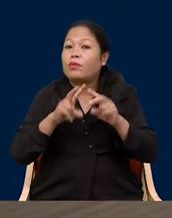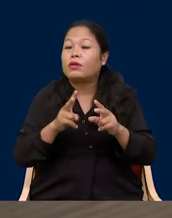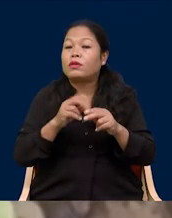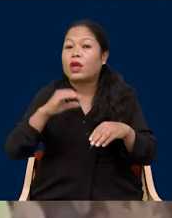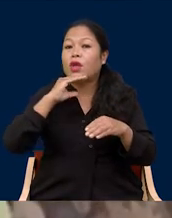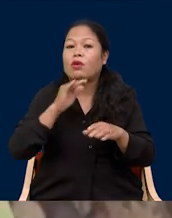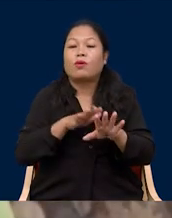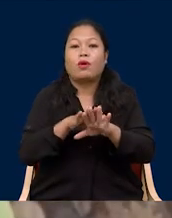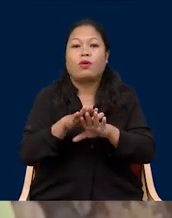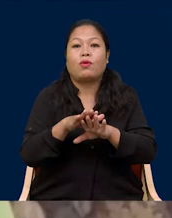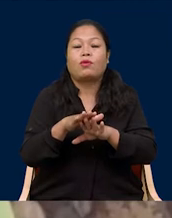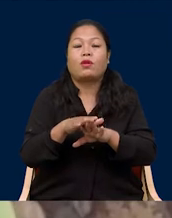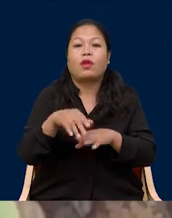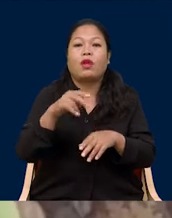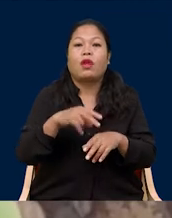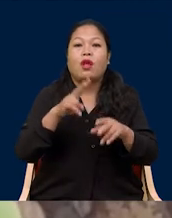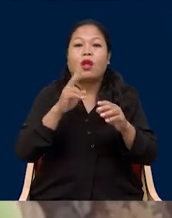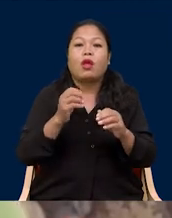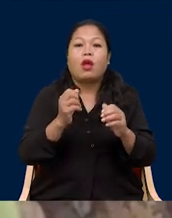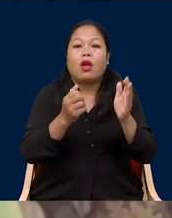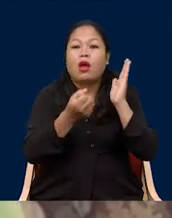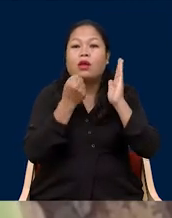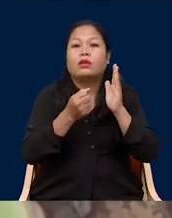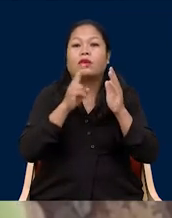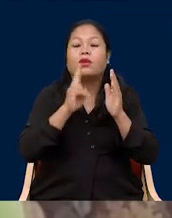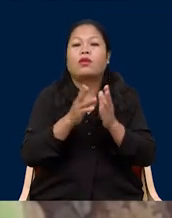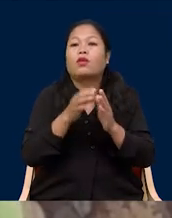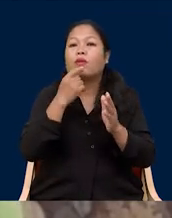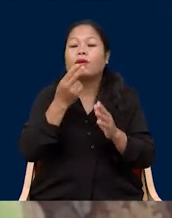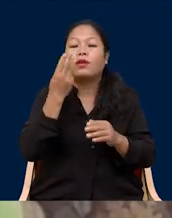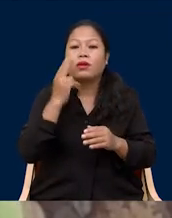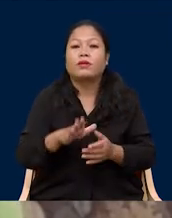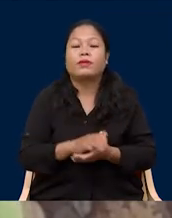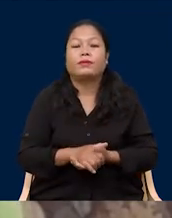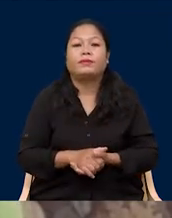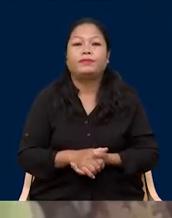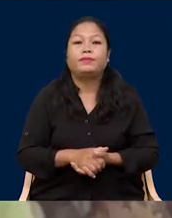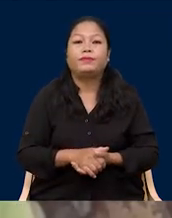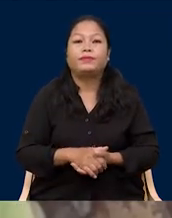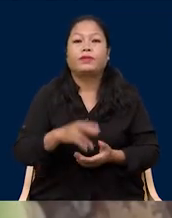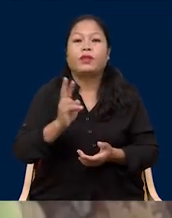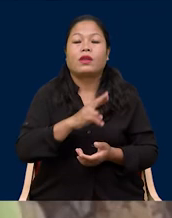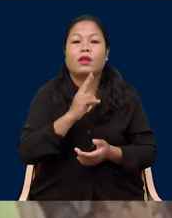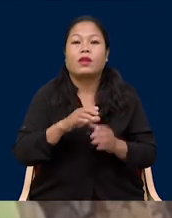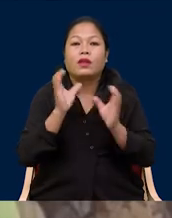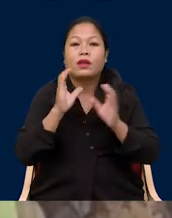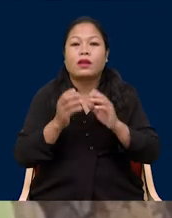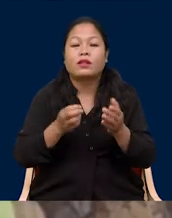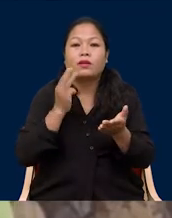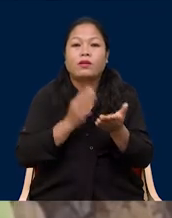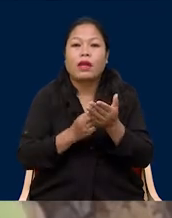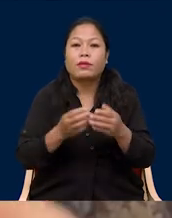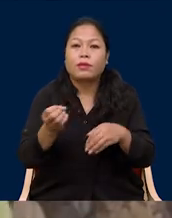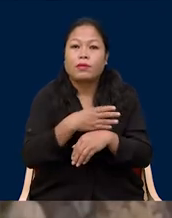भन्नु युवाहरूले भन्न पाउनुपर्ने अधिकार हो र त्यो भनी पनि रहेका छन् युवाहरूले। र